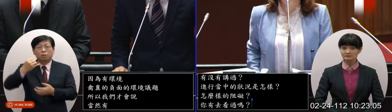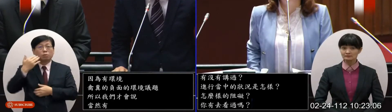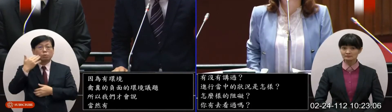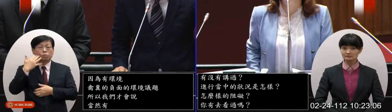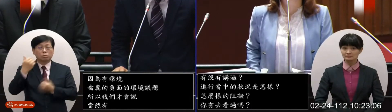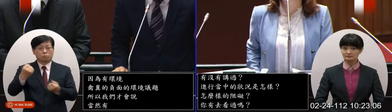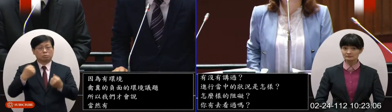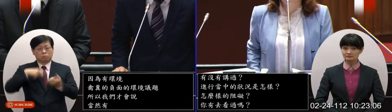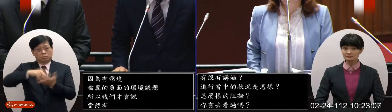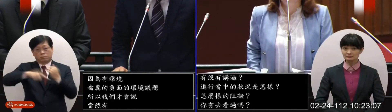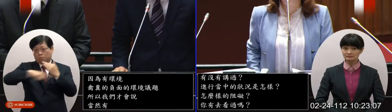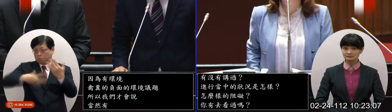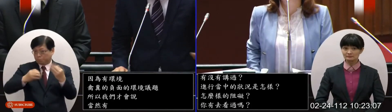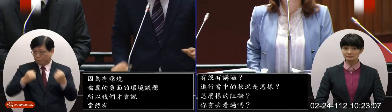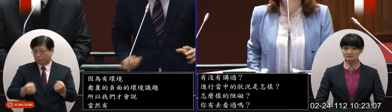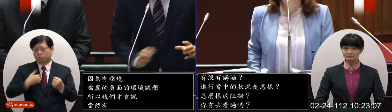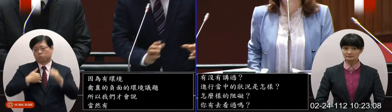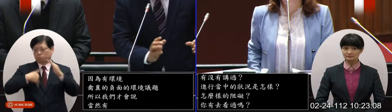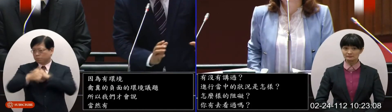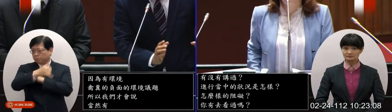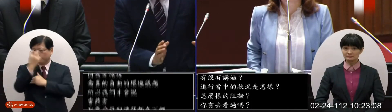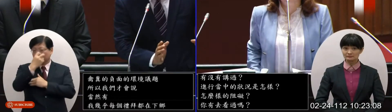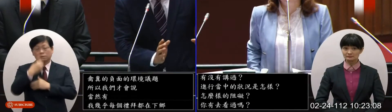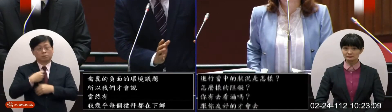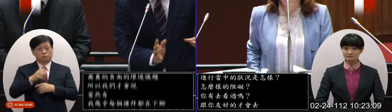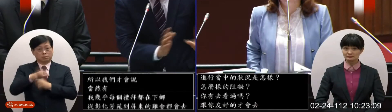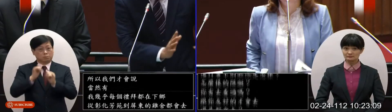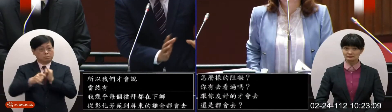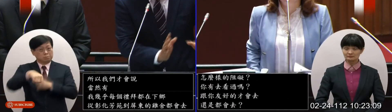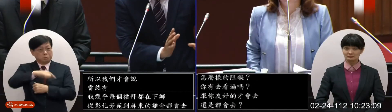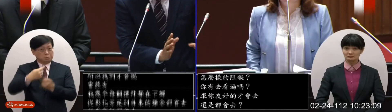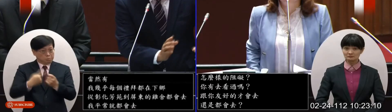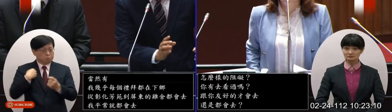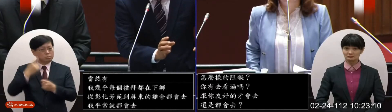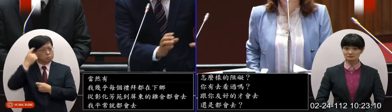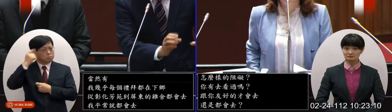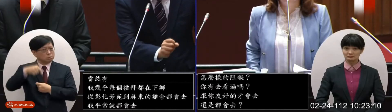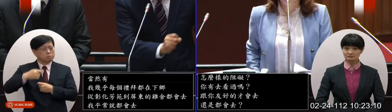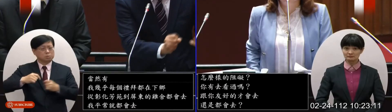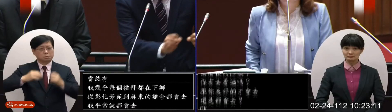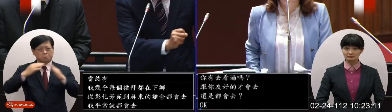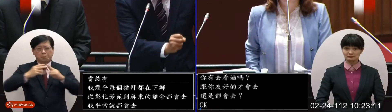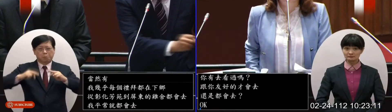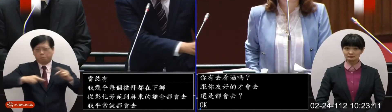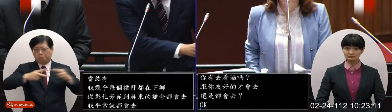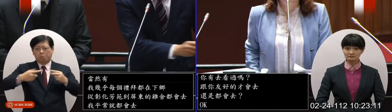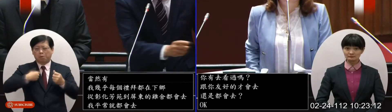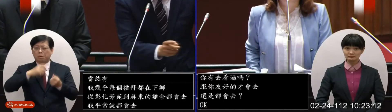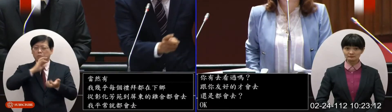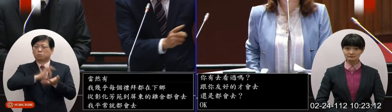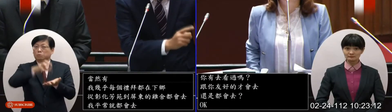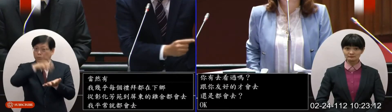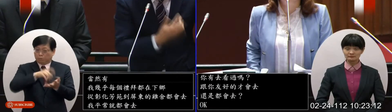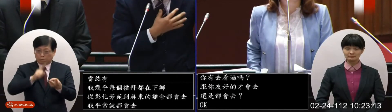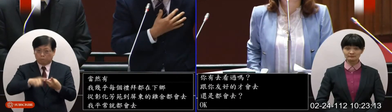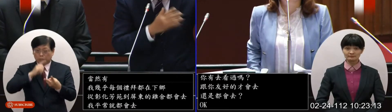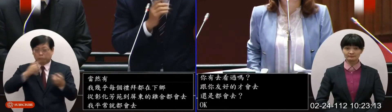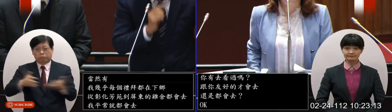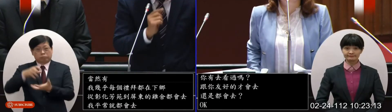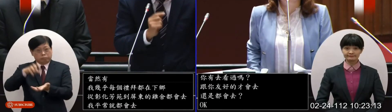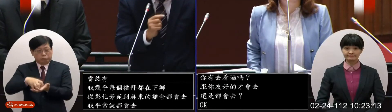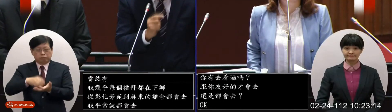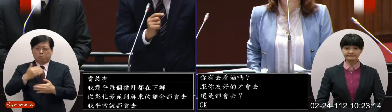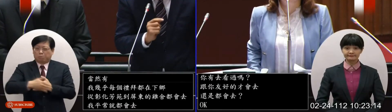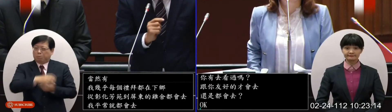没有在立法院。所以我们的农民在去年，那他认为这个改善的时候要有始造建造的流程，